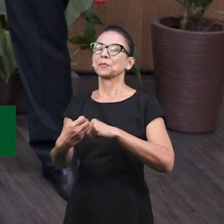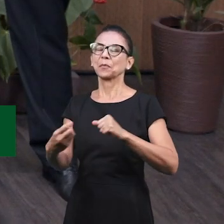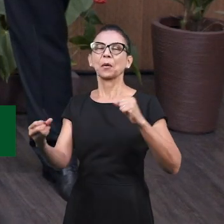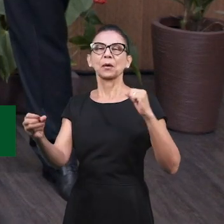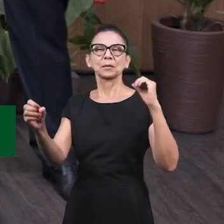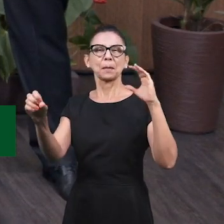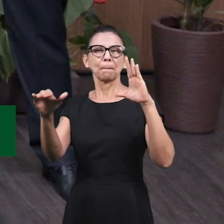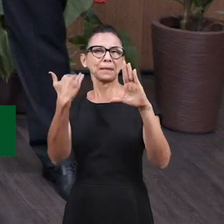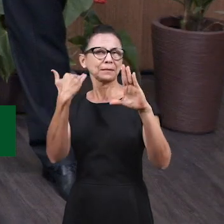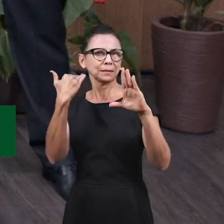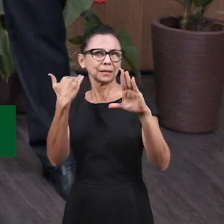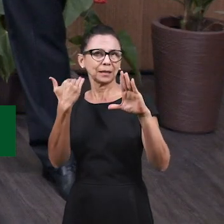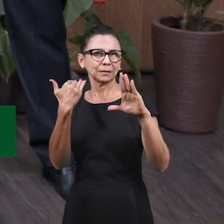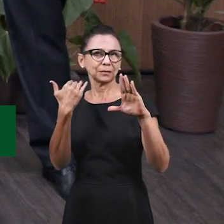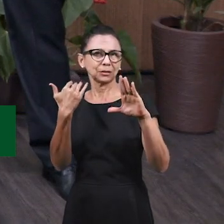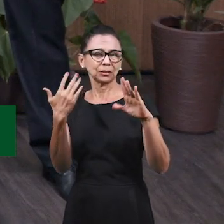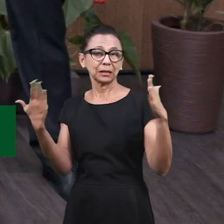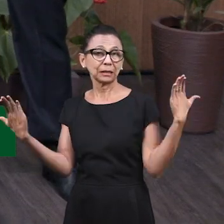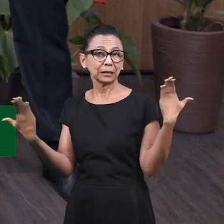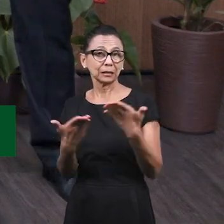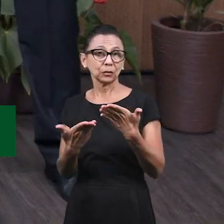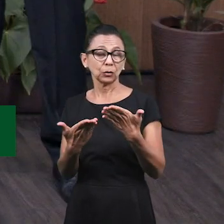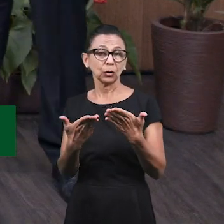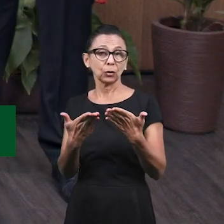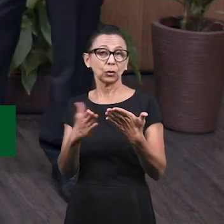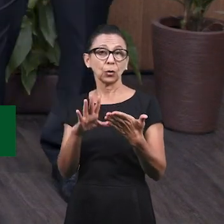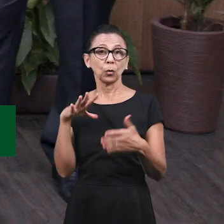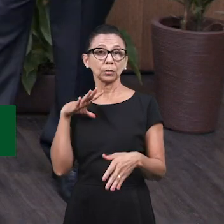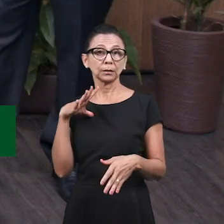прислать наше послание.